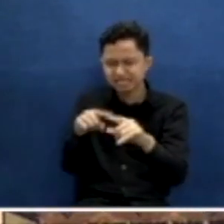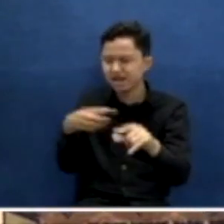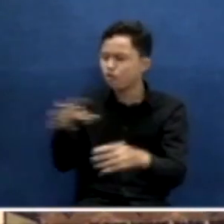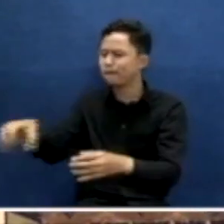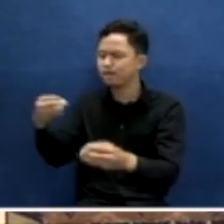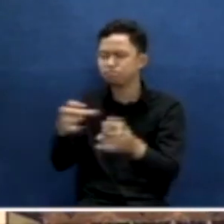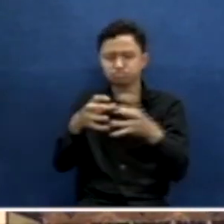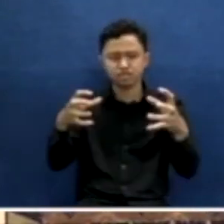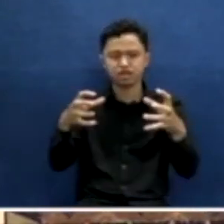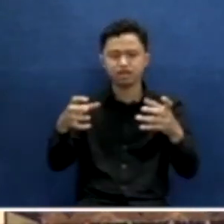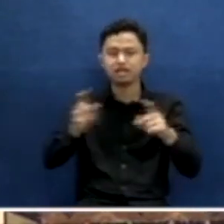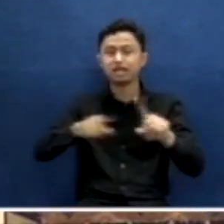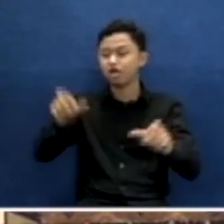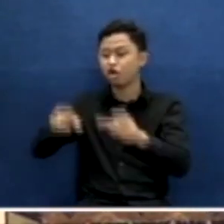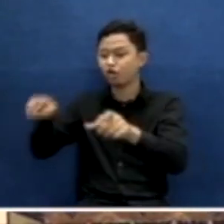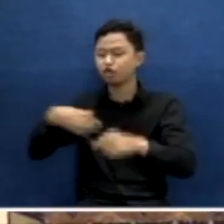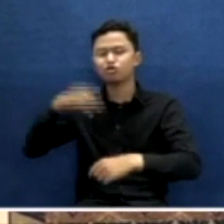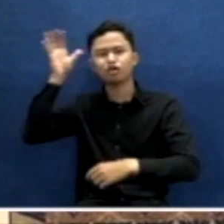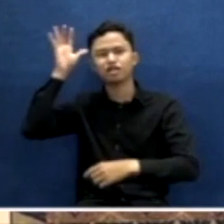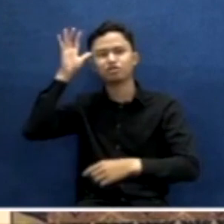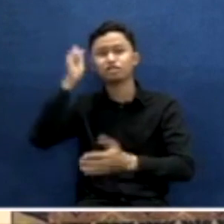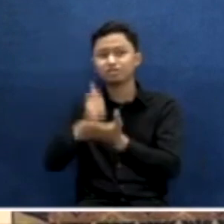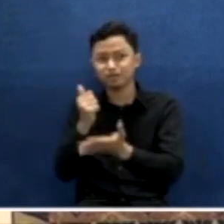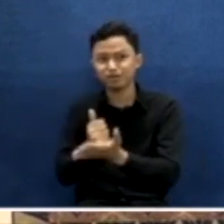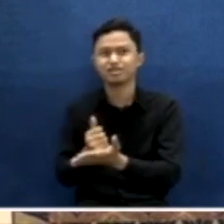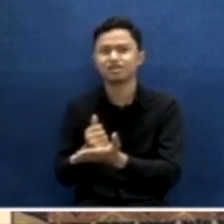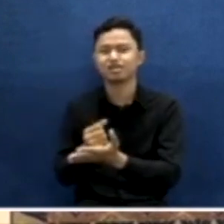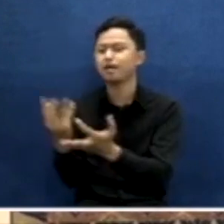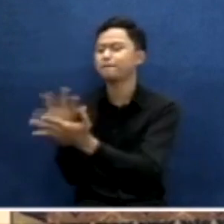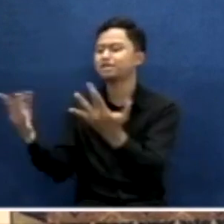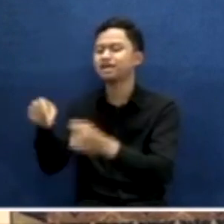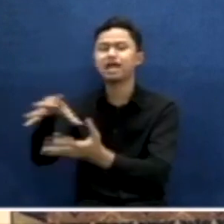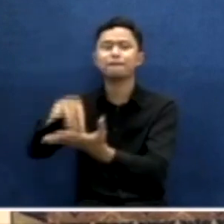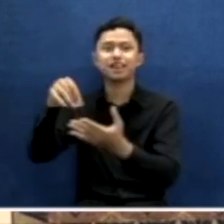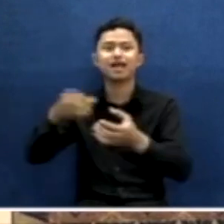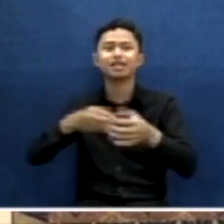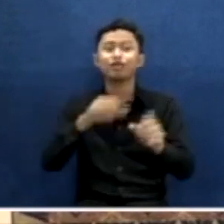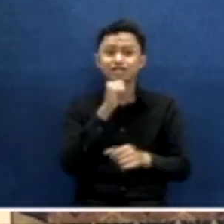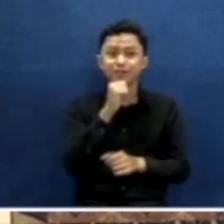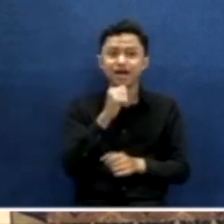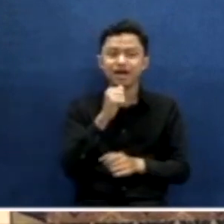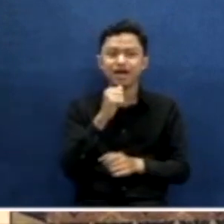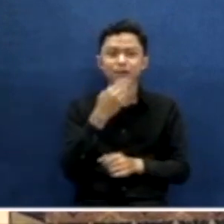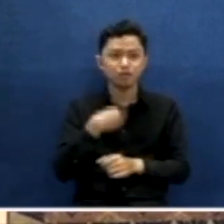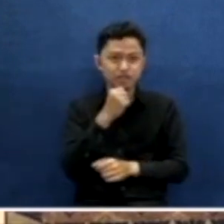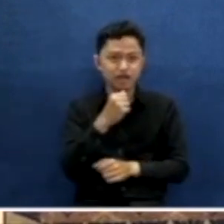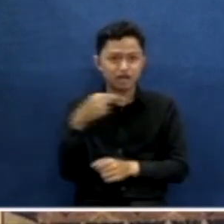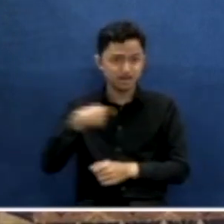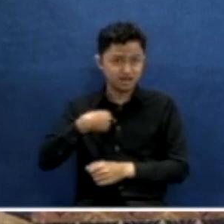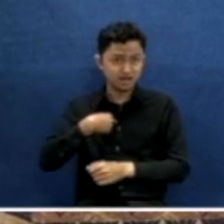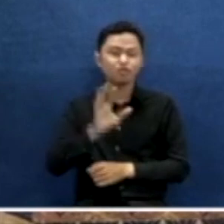bahwa merekatelahmengambilteluryangmencurigakanitu. Teluritusebenarnyabukanmilikmereka,tetapimereka mengambilnyatanpa